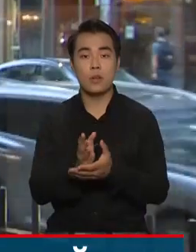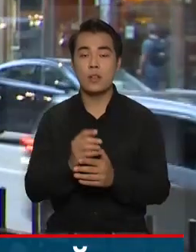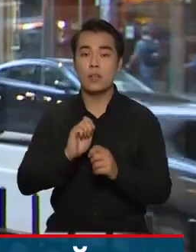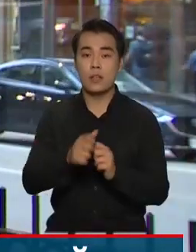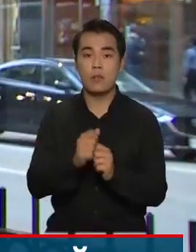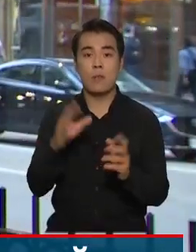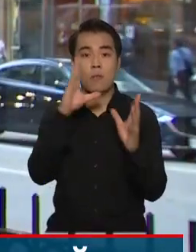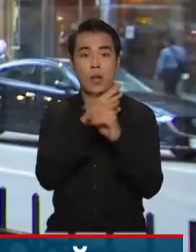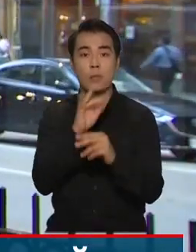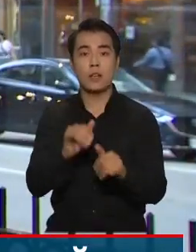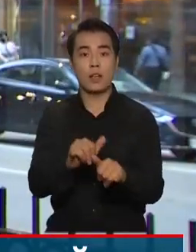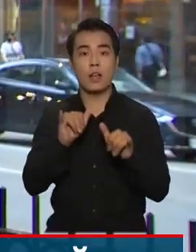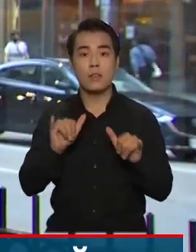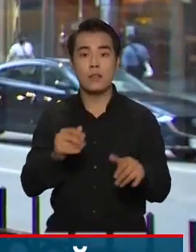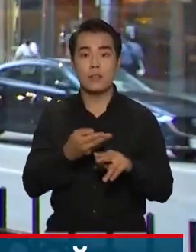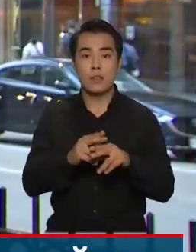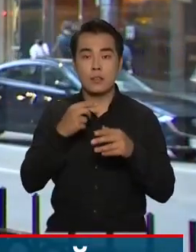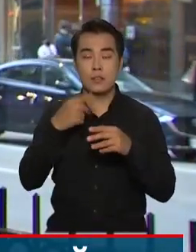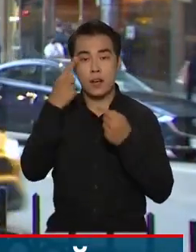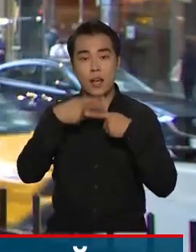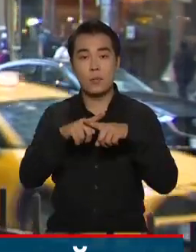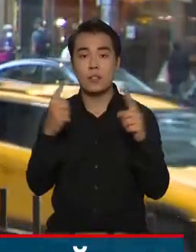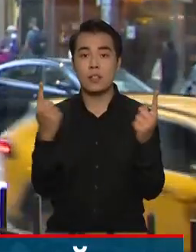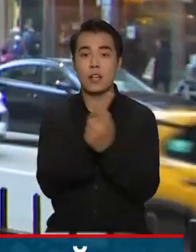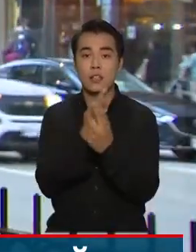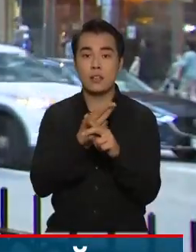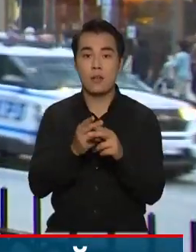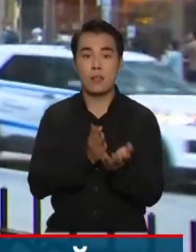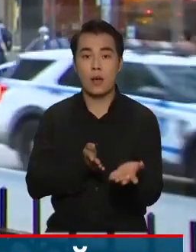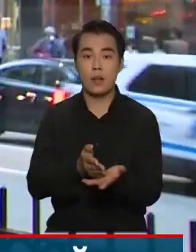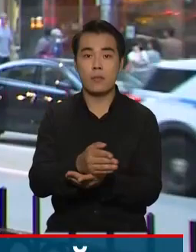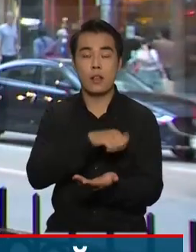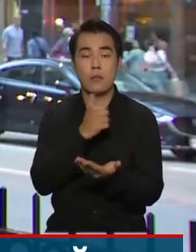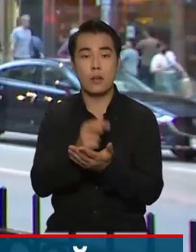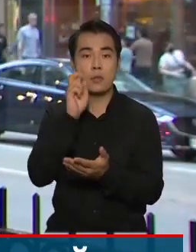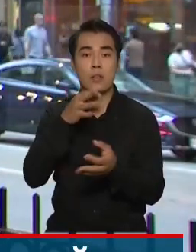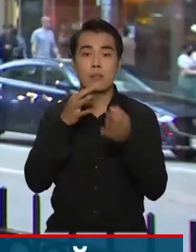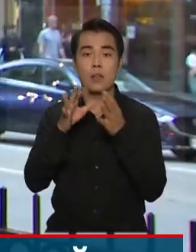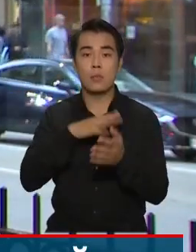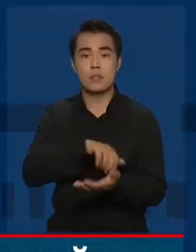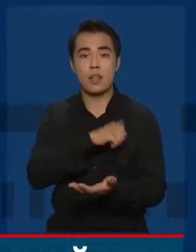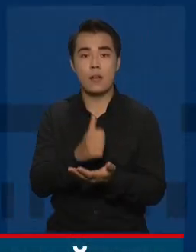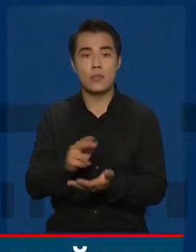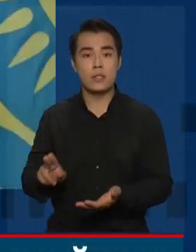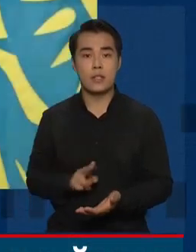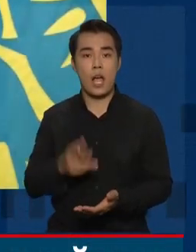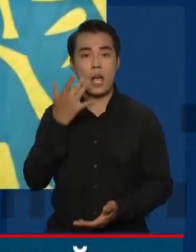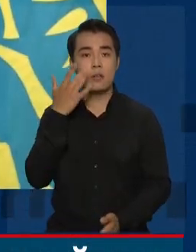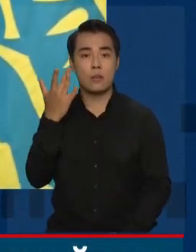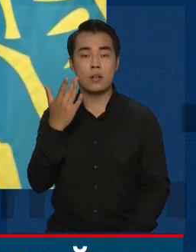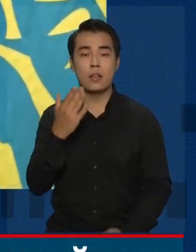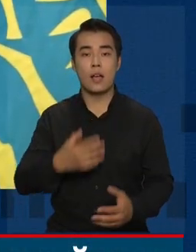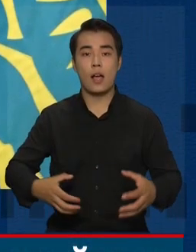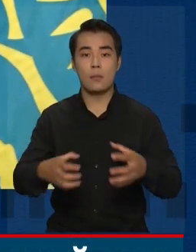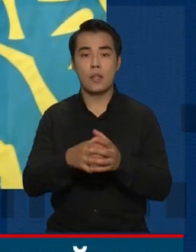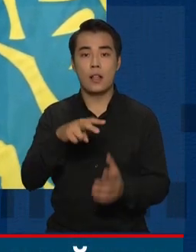инвестиционном потенциале и о развитии транспортно-логистической отрасли Казахстана глава государства поговорил с главным исполнительным директором американской